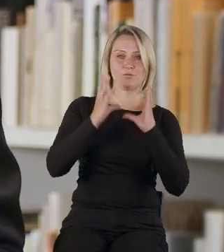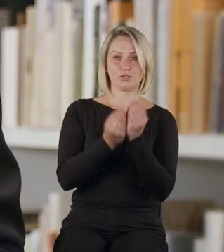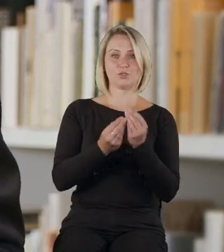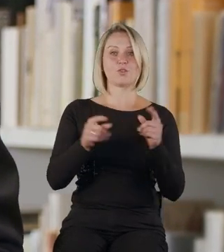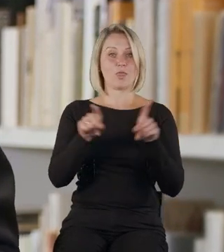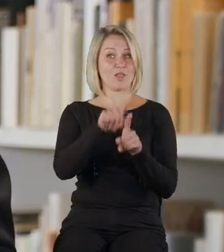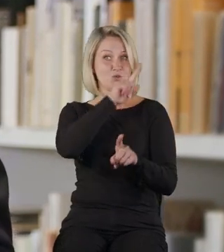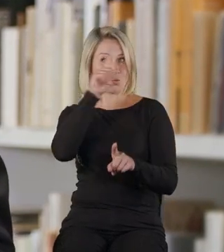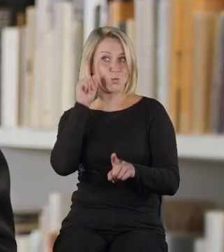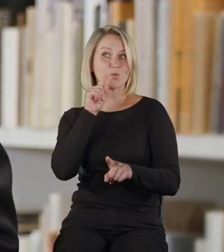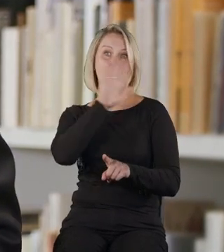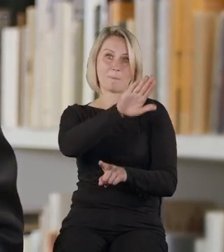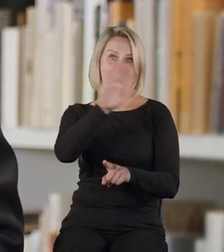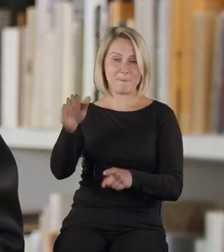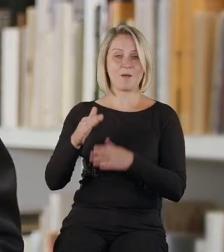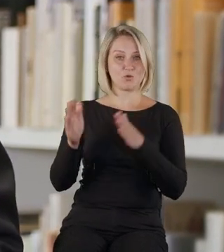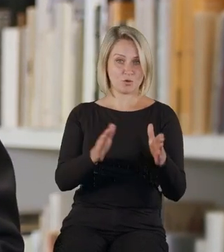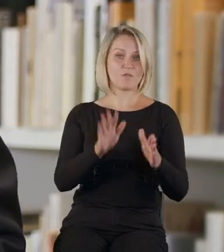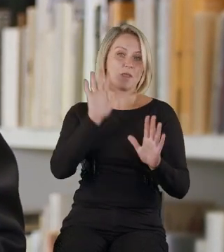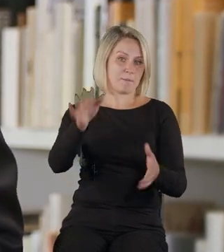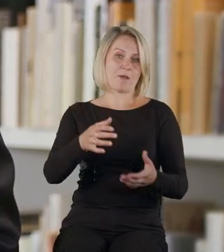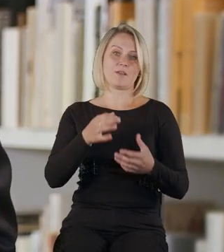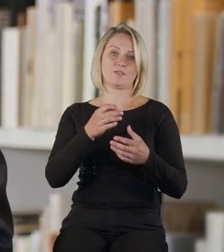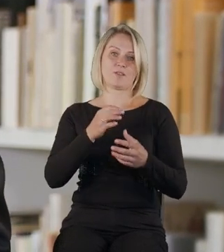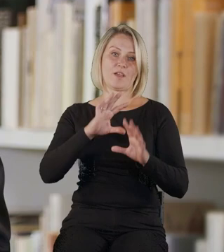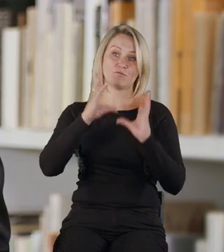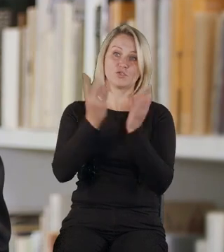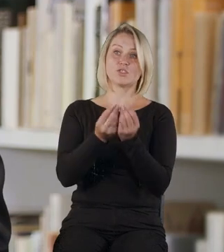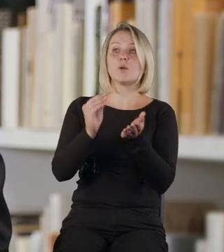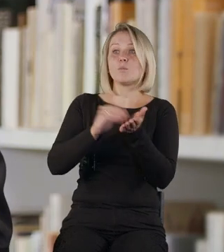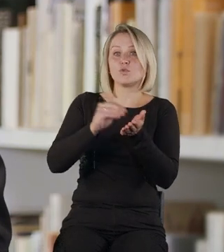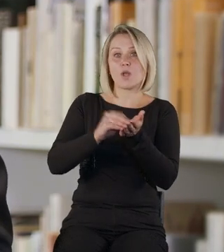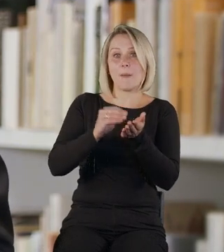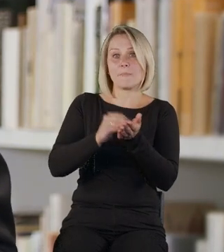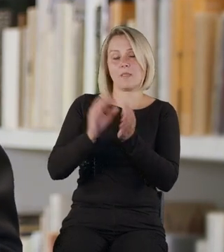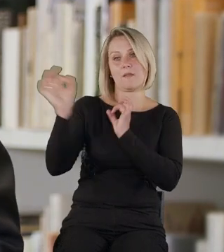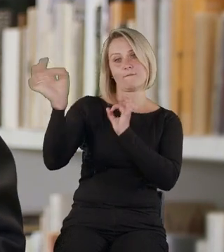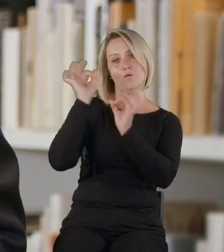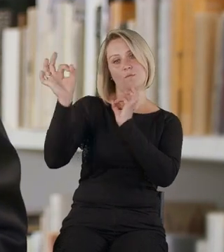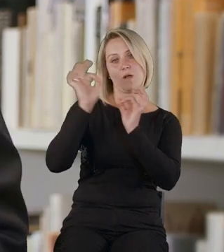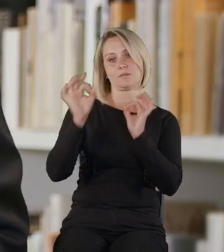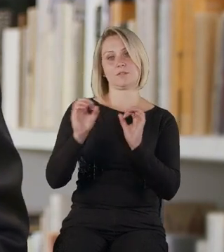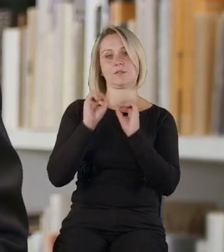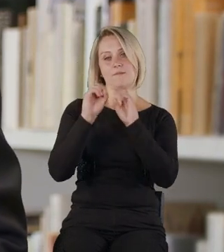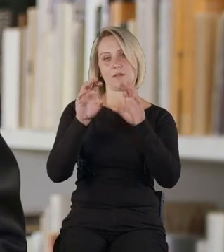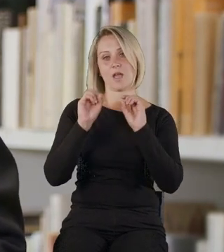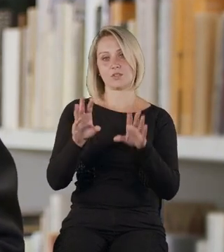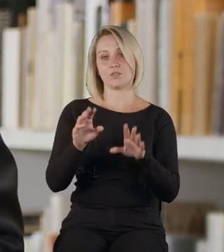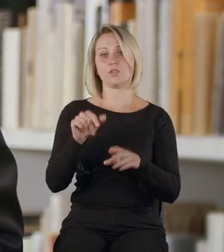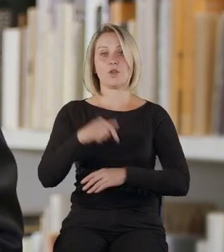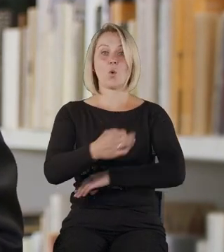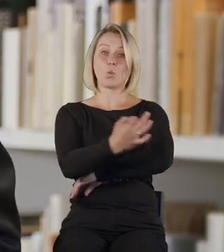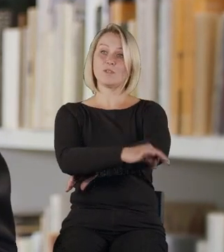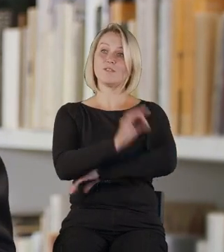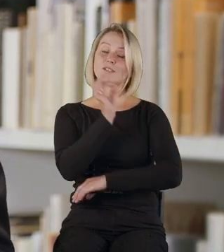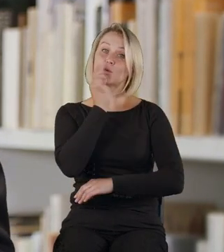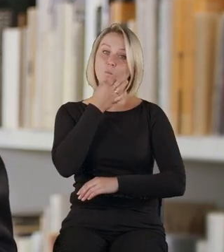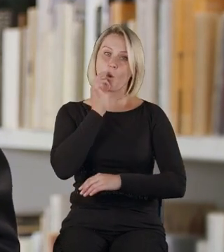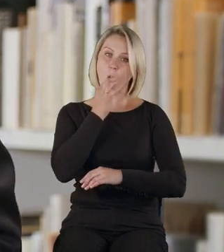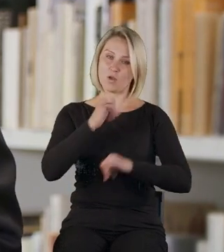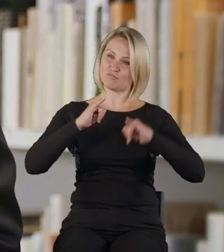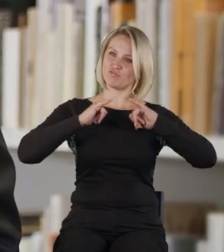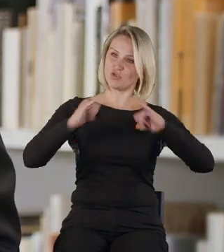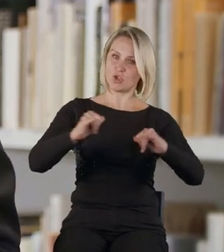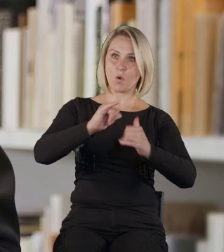przygotowani do tego ludzie Uniwersytetu udzielą Wam wszelkich potrzebnych informacji. Jesteśmy uniwersytetem młodym,